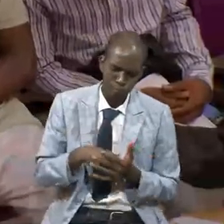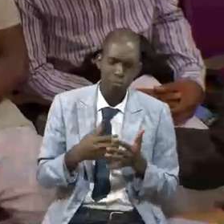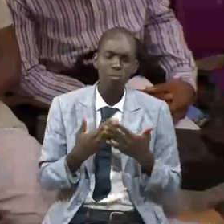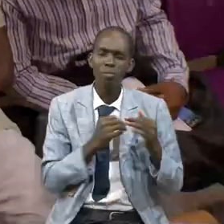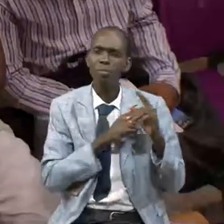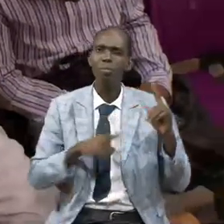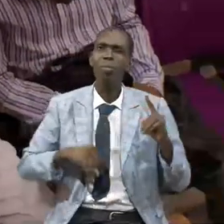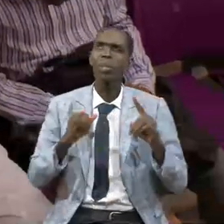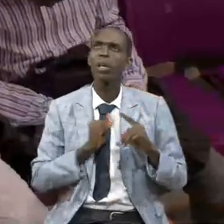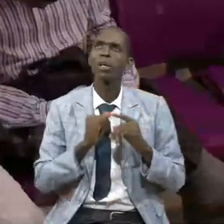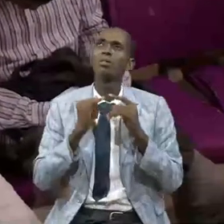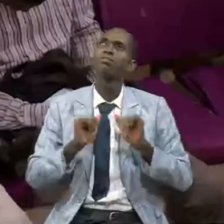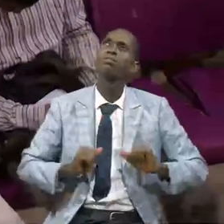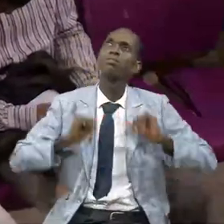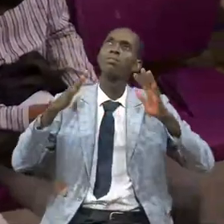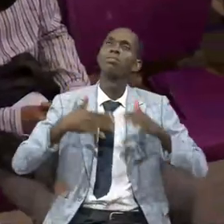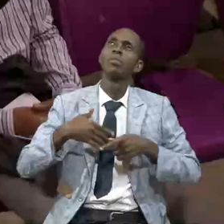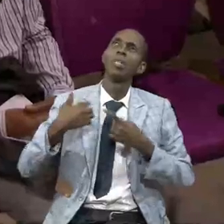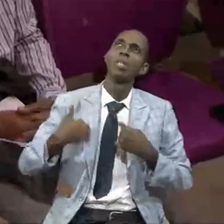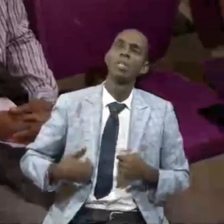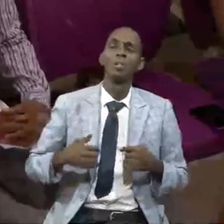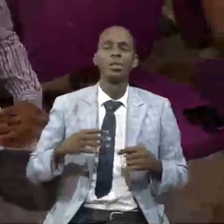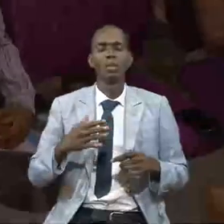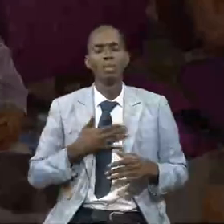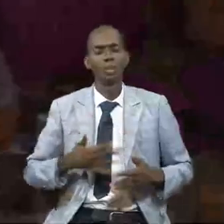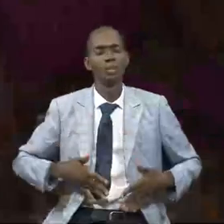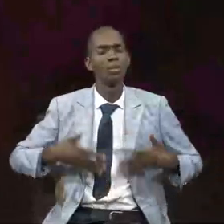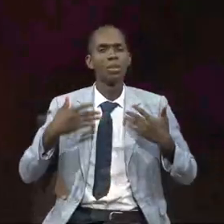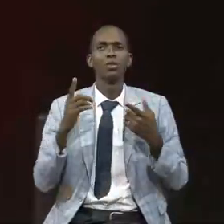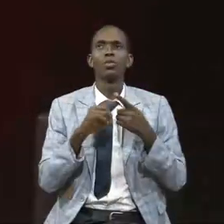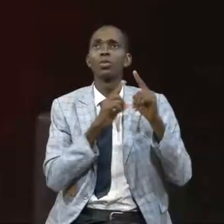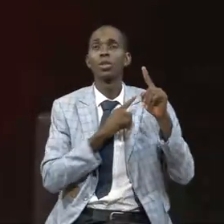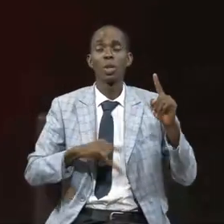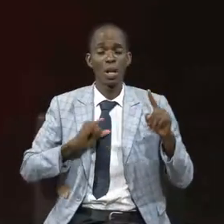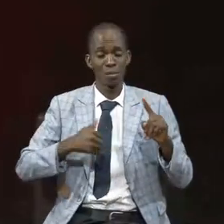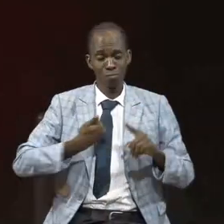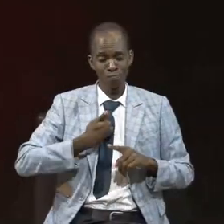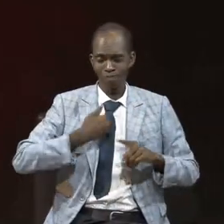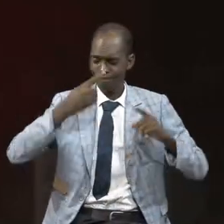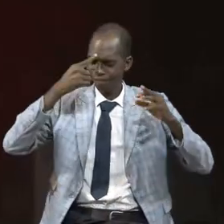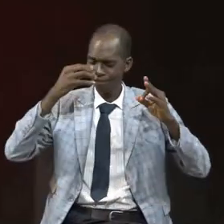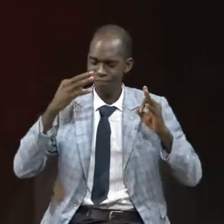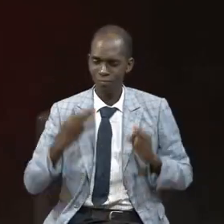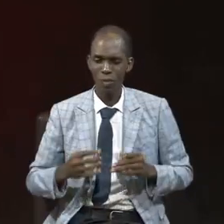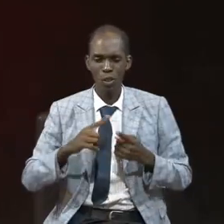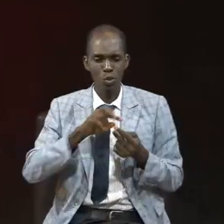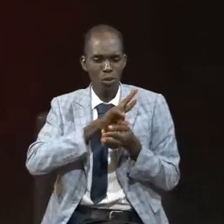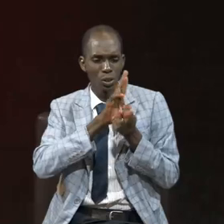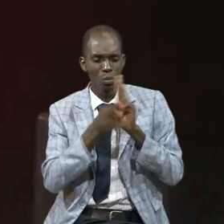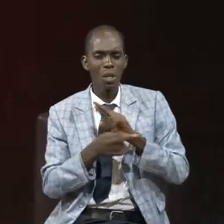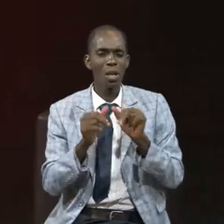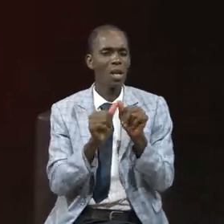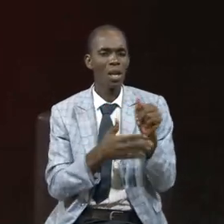vous soumettez votre cœur au Seigneur, votre vie au Seigneur, et délibérément, vous vous repentez de